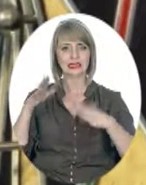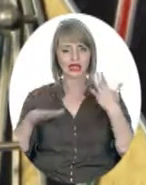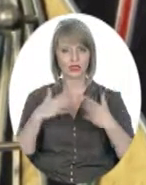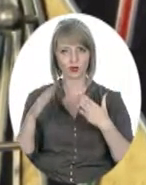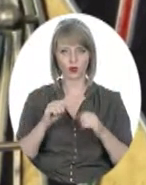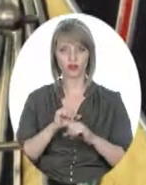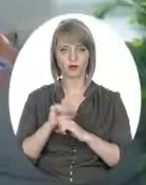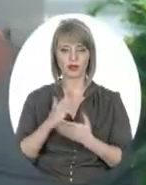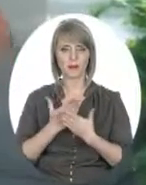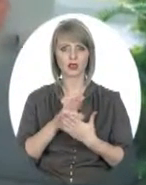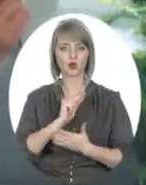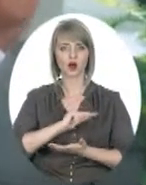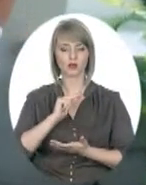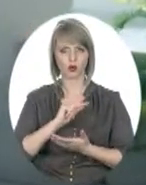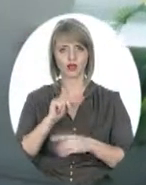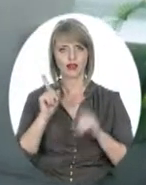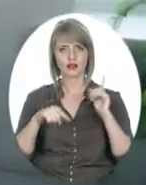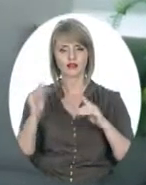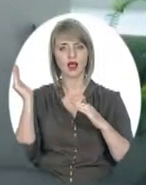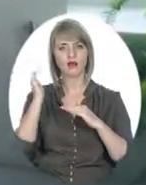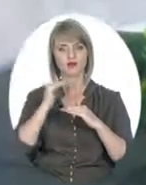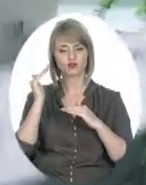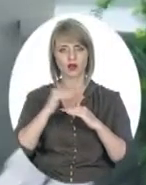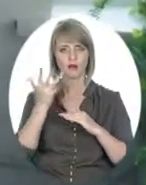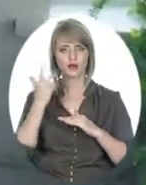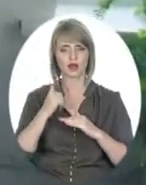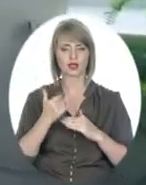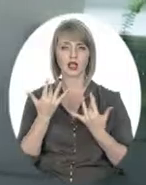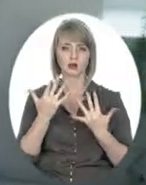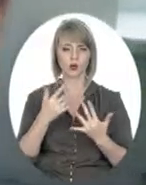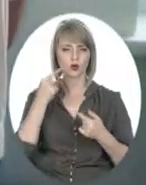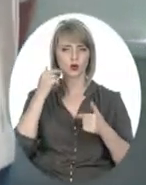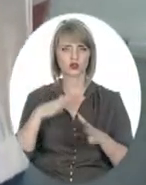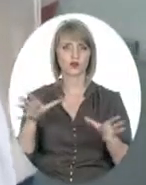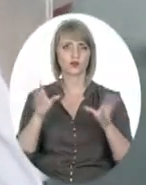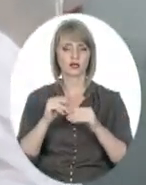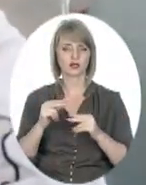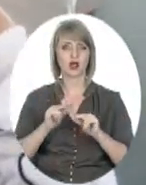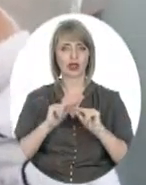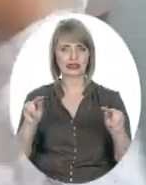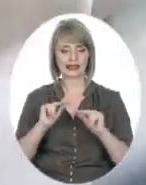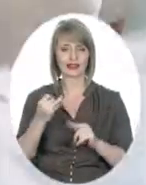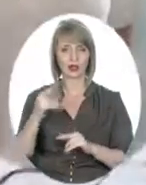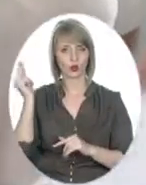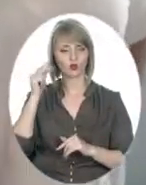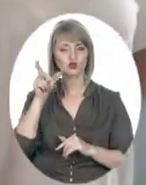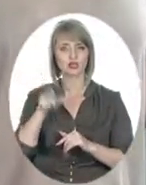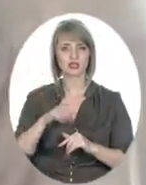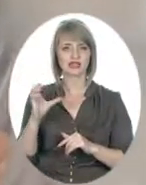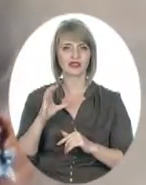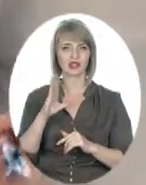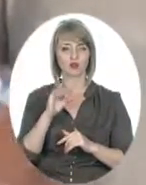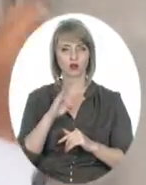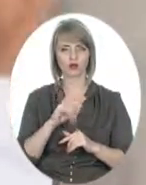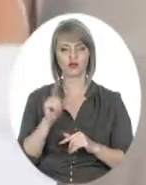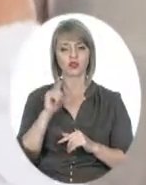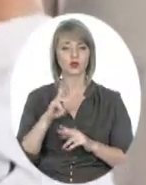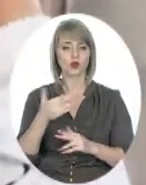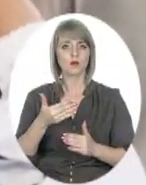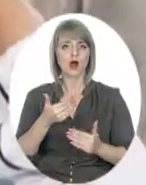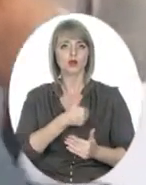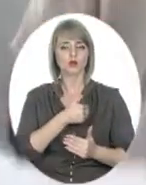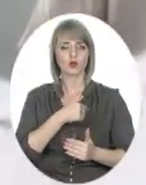Ну, не только наша, но она, наверное, и для области она. Потому что и она уже участвовала на Королеве спорта среди здоровых, без ограничений